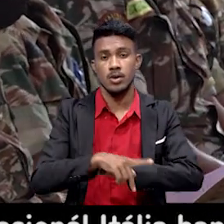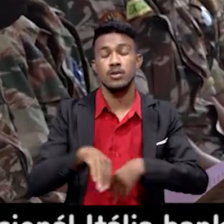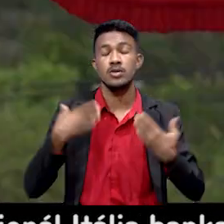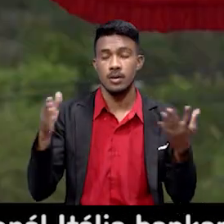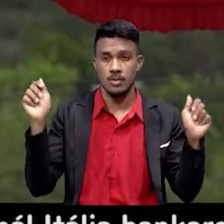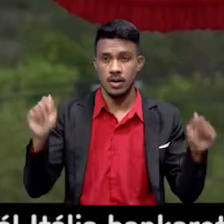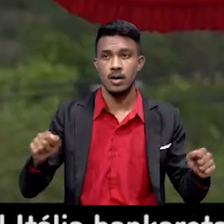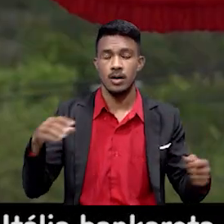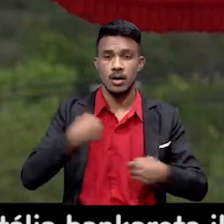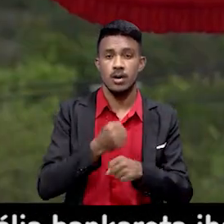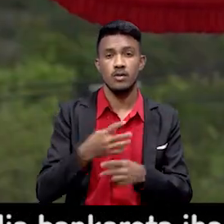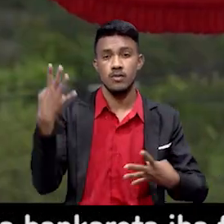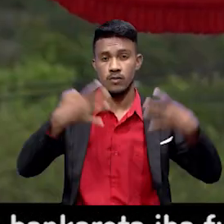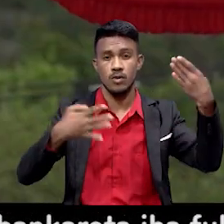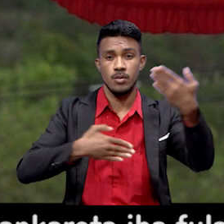nebe labawin.